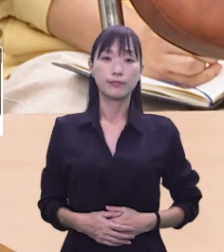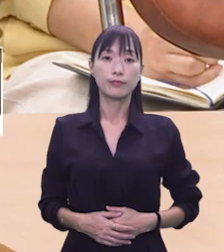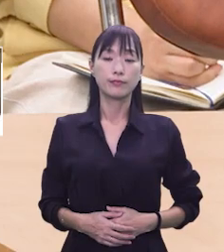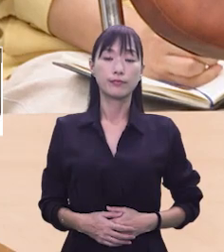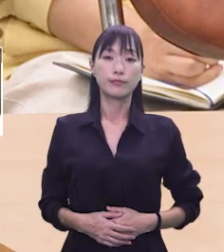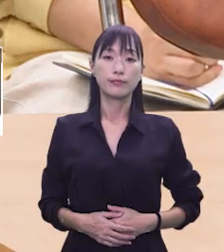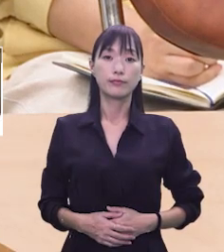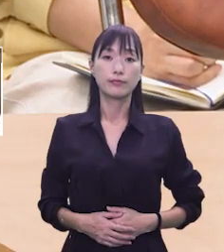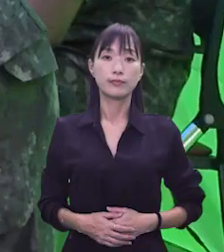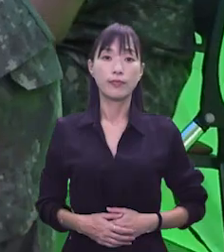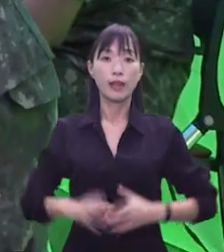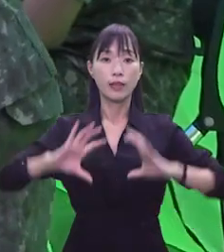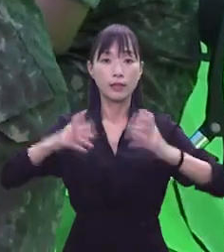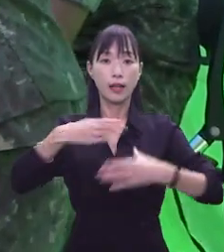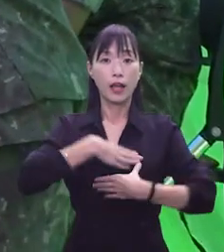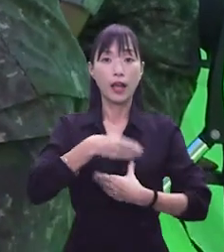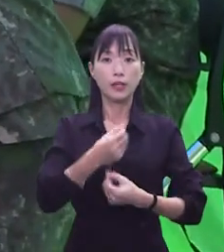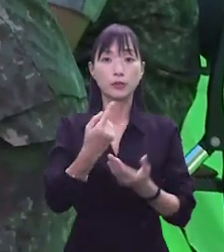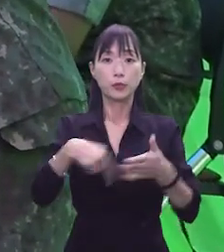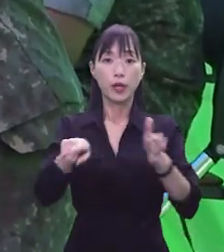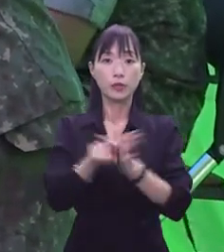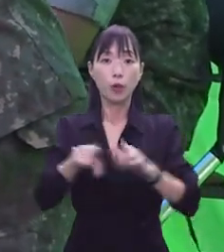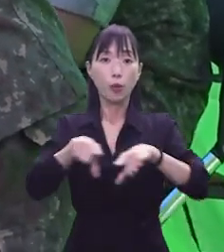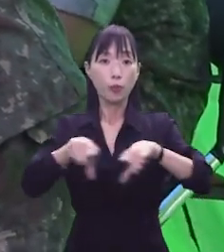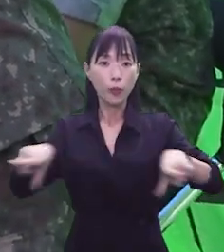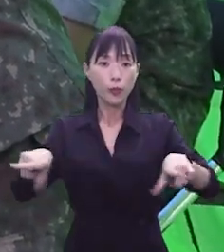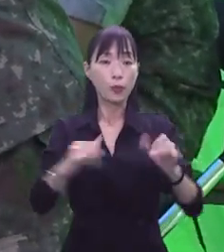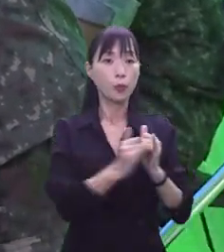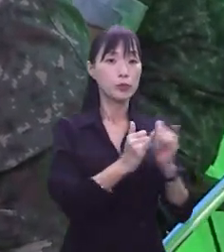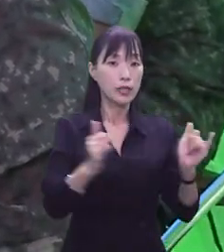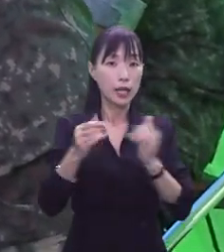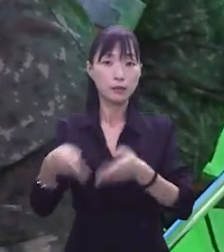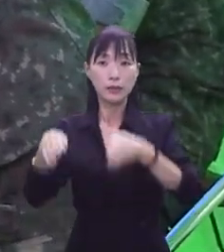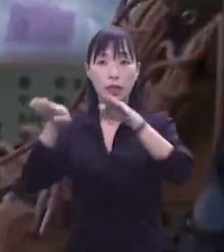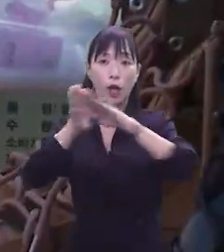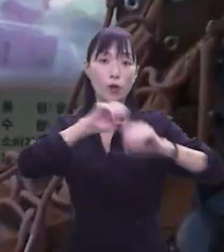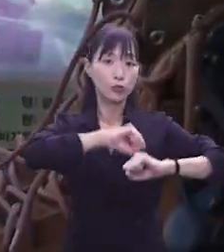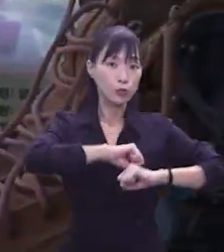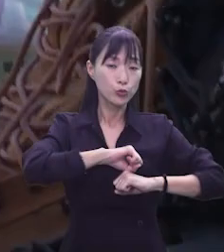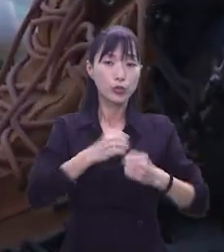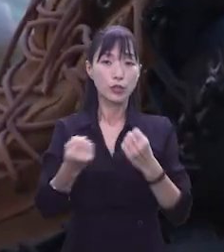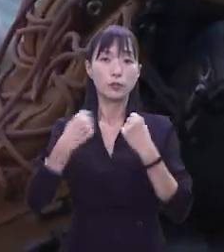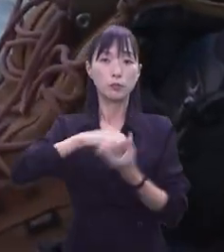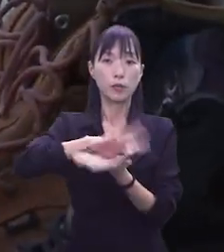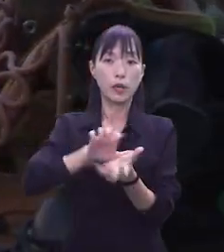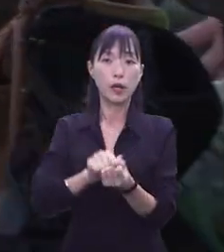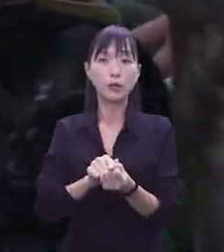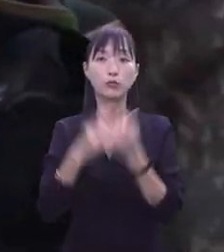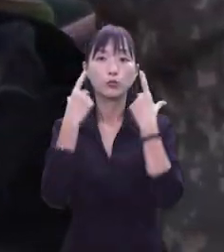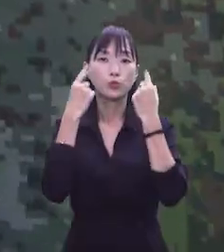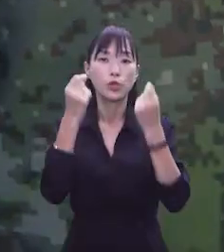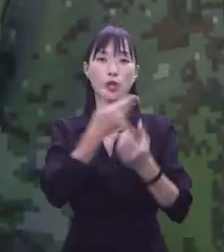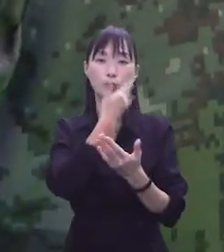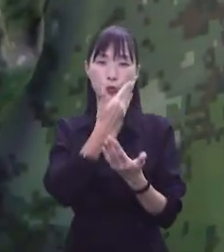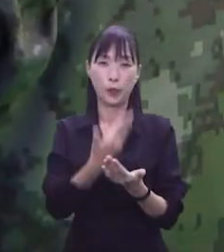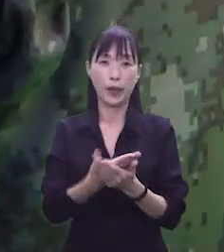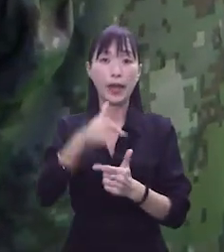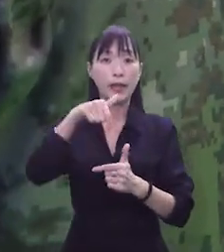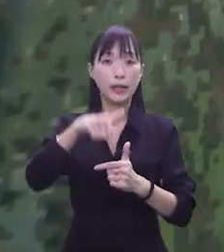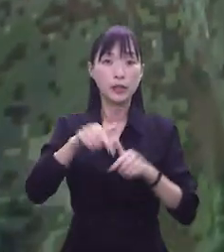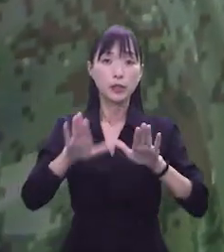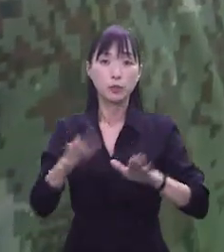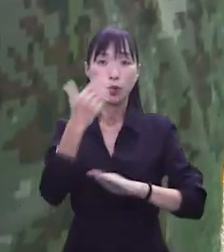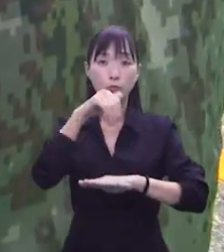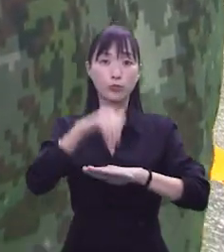다해 주시기 바랍니다. 국가 안보를 위해서는 평시 민관군 공조체제 유지가 중요한데요.